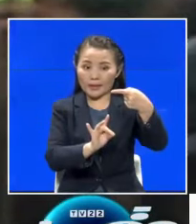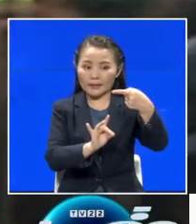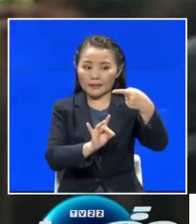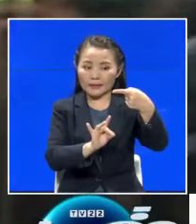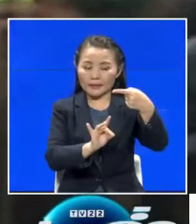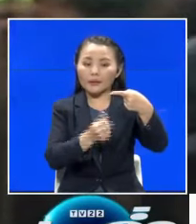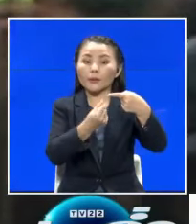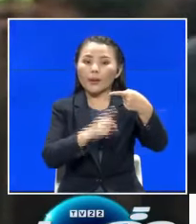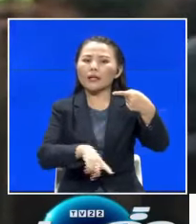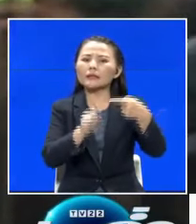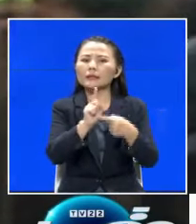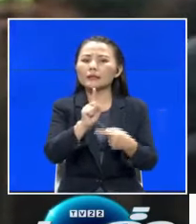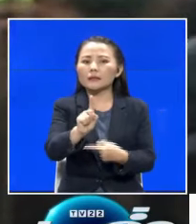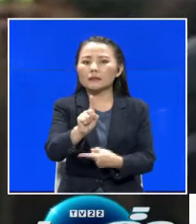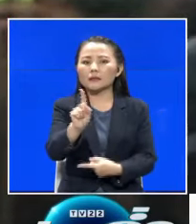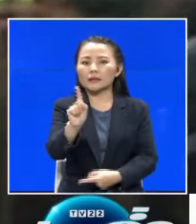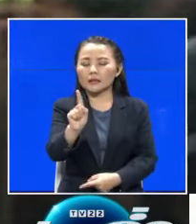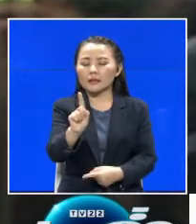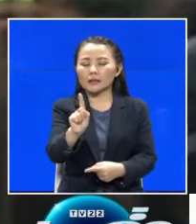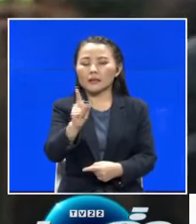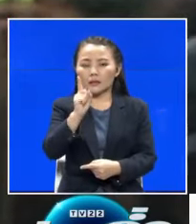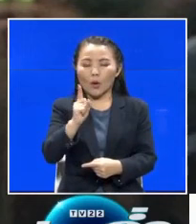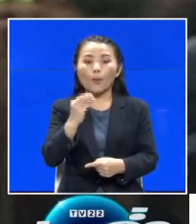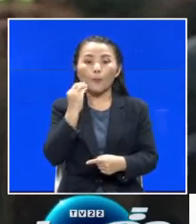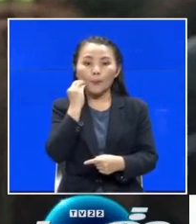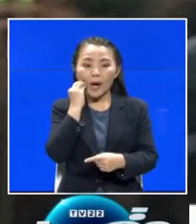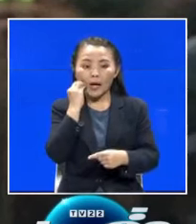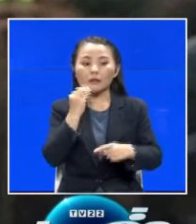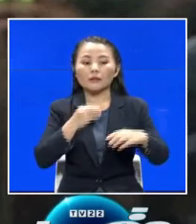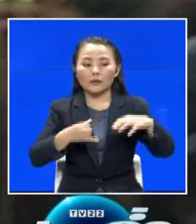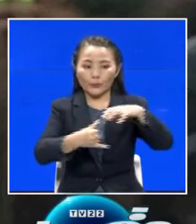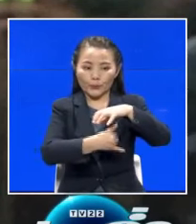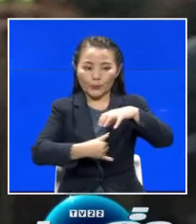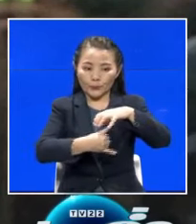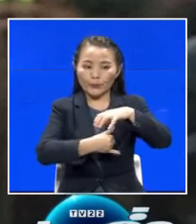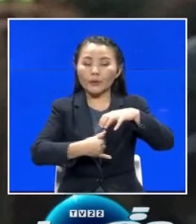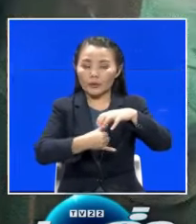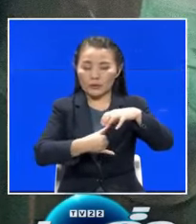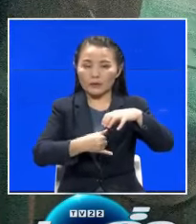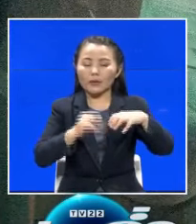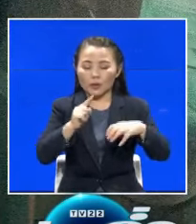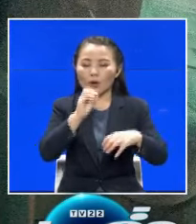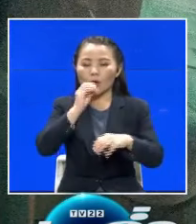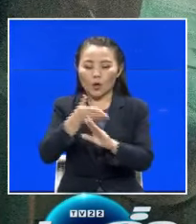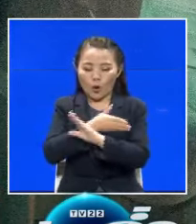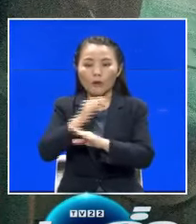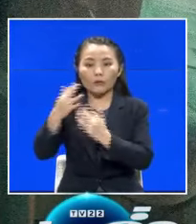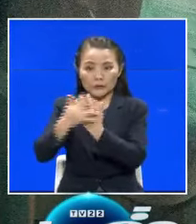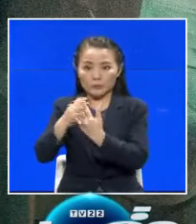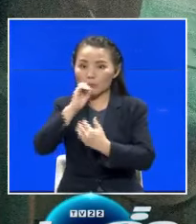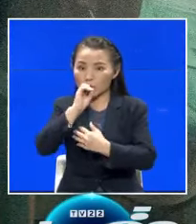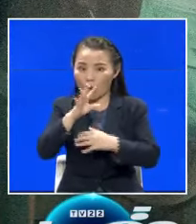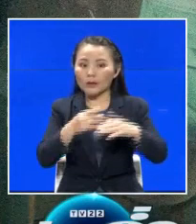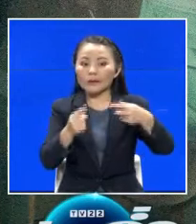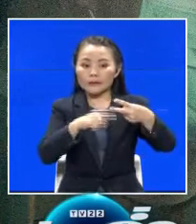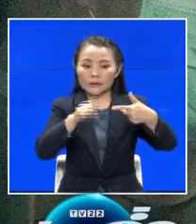ยกันค่ะข้อแรกก่อนเลยนะคะคือจะต้องพักอาศัยอยู่ตามที่อยู่แจ้งไว้กับเรือนจำ2ค่ะคือห้